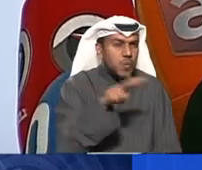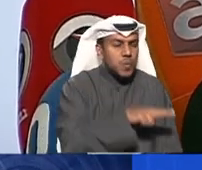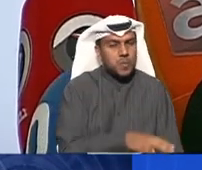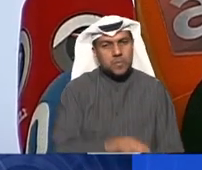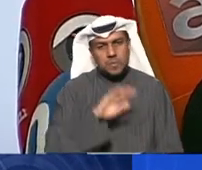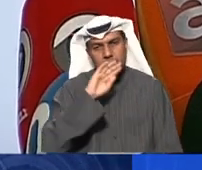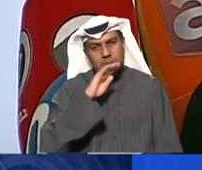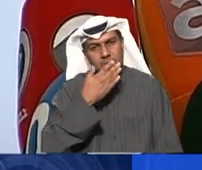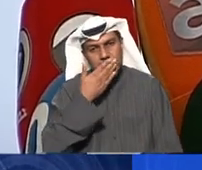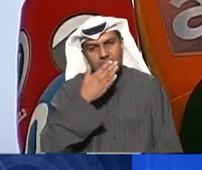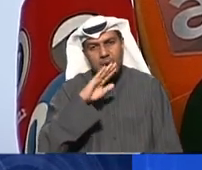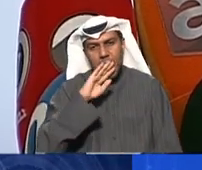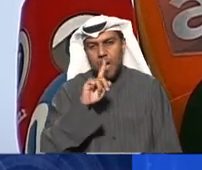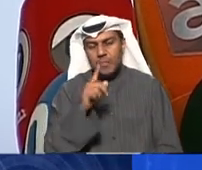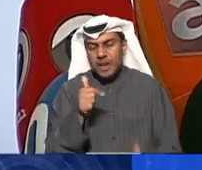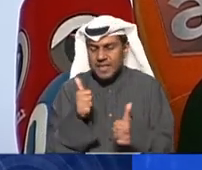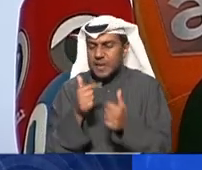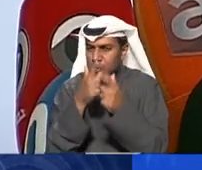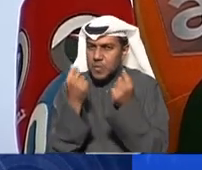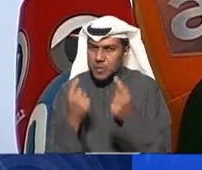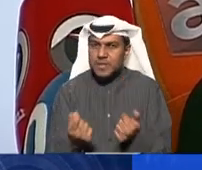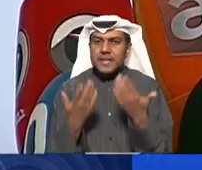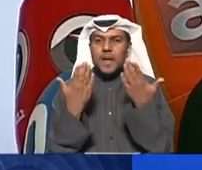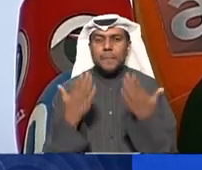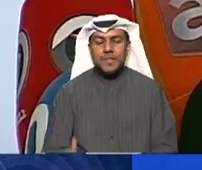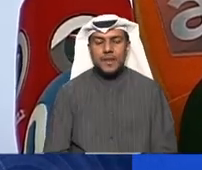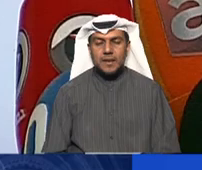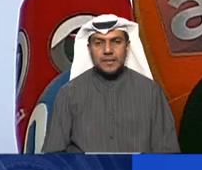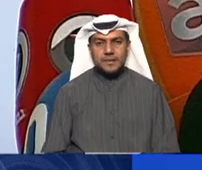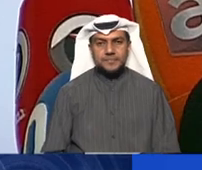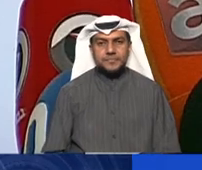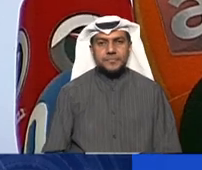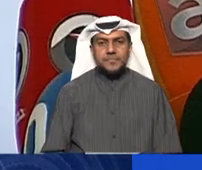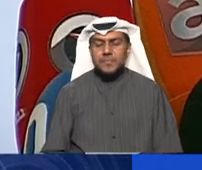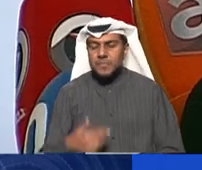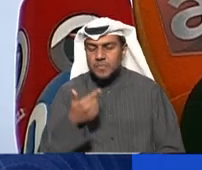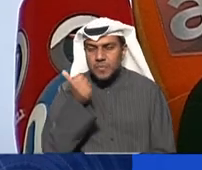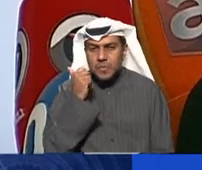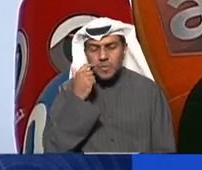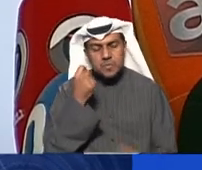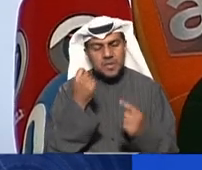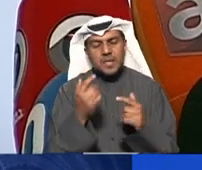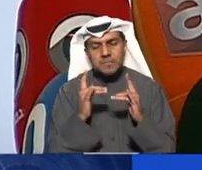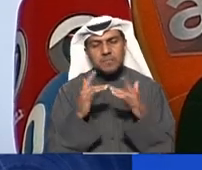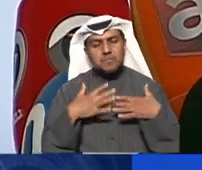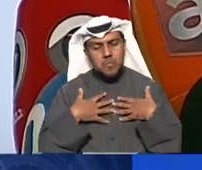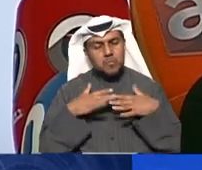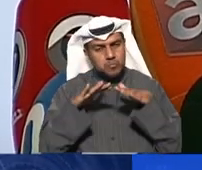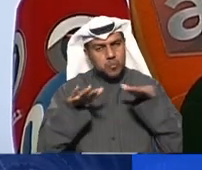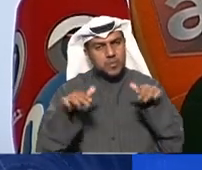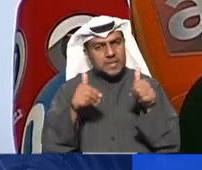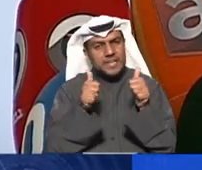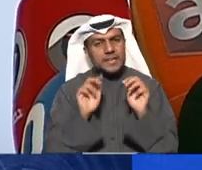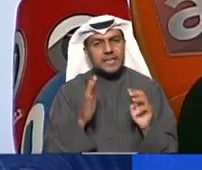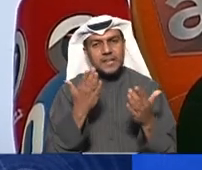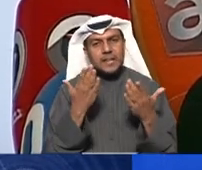لأبرز الأحداث التي كانت في 24 ساعة الماضية، فقد تم